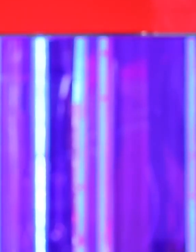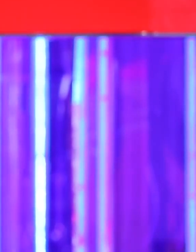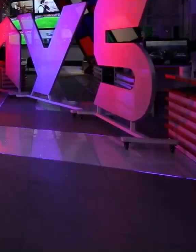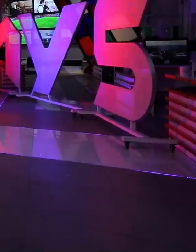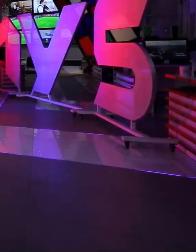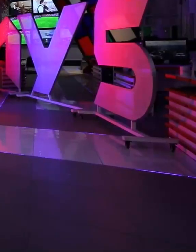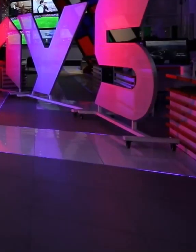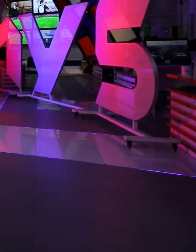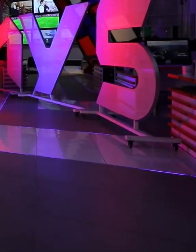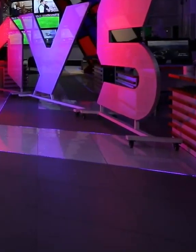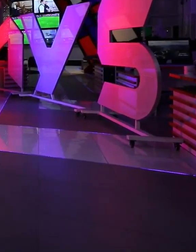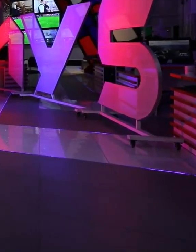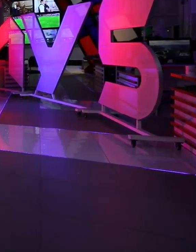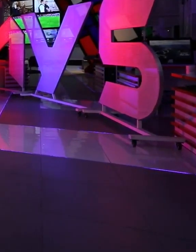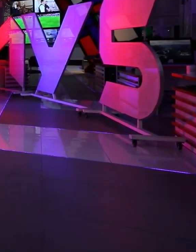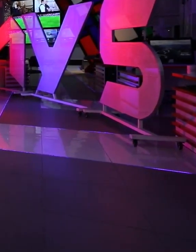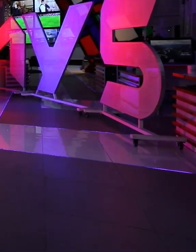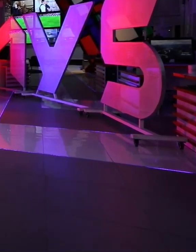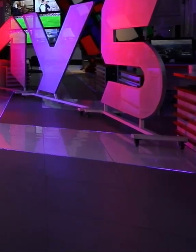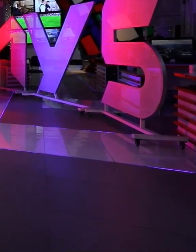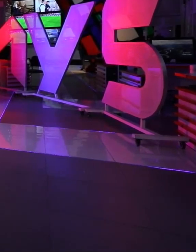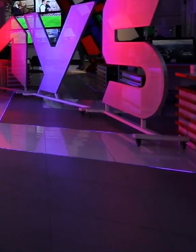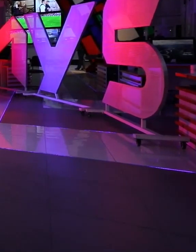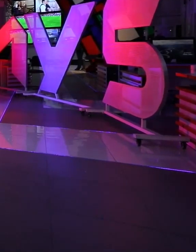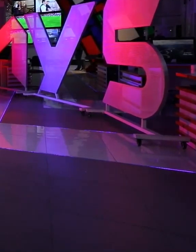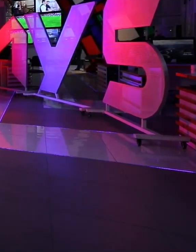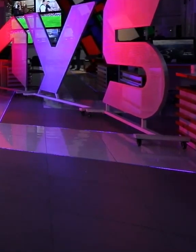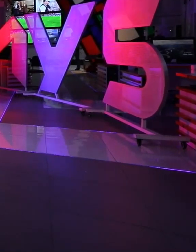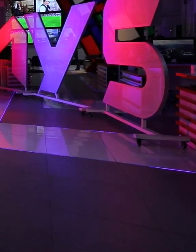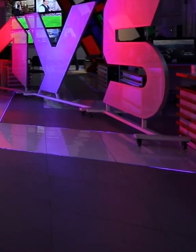oqib ketgan ham sheriklari yordamida qutqarib olingan. U bugun